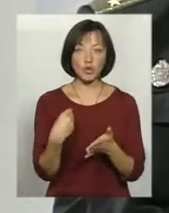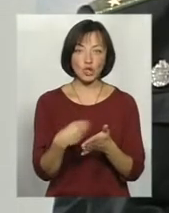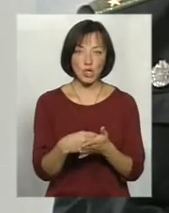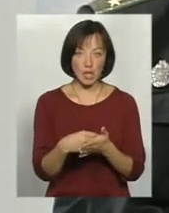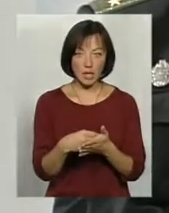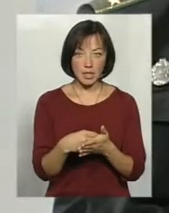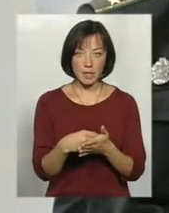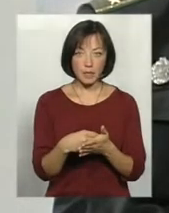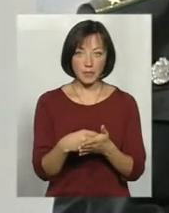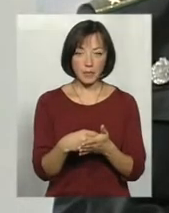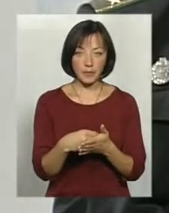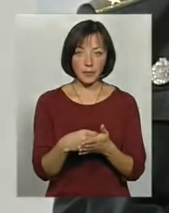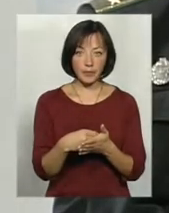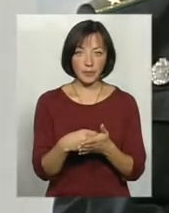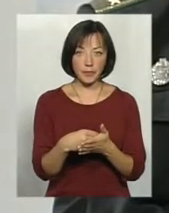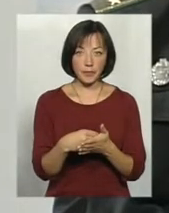які